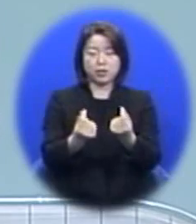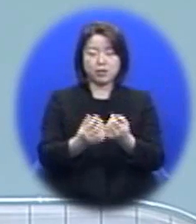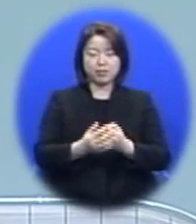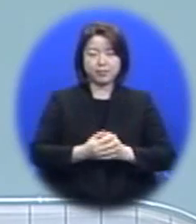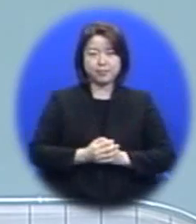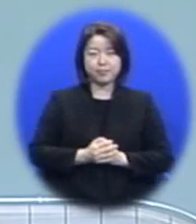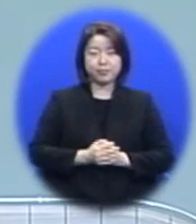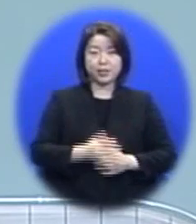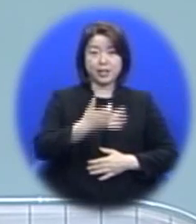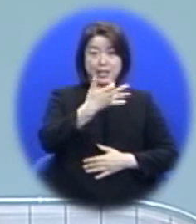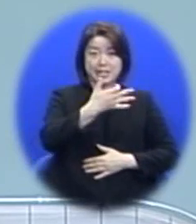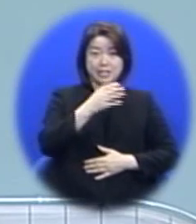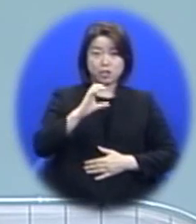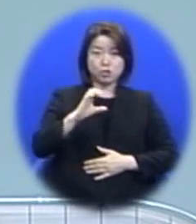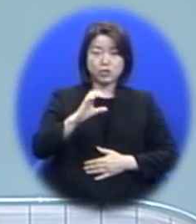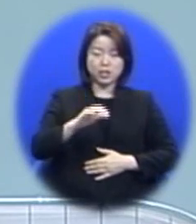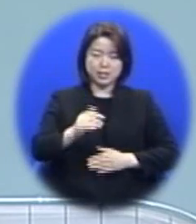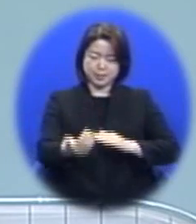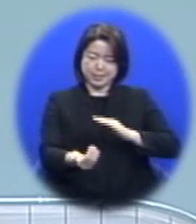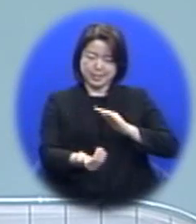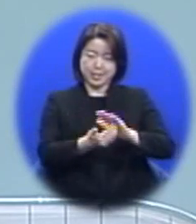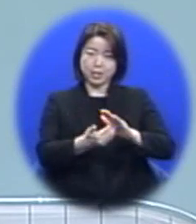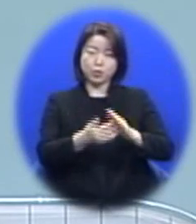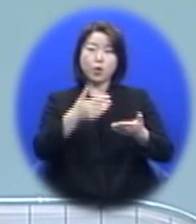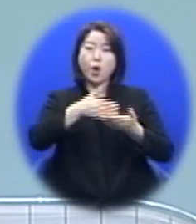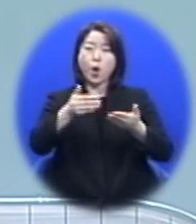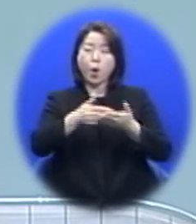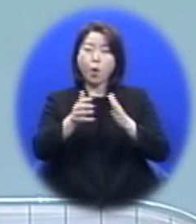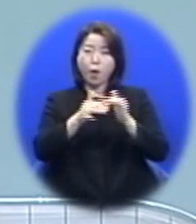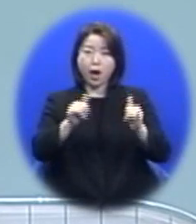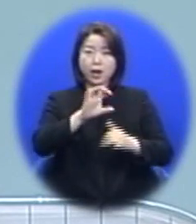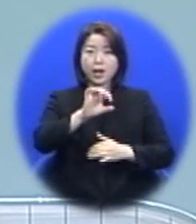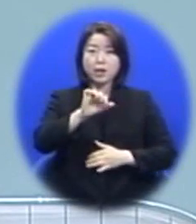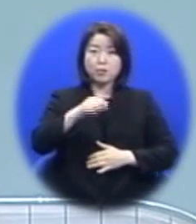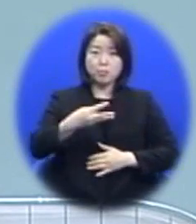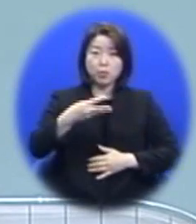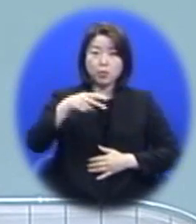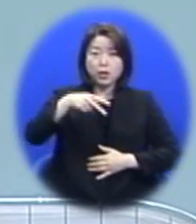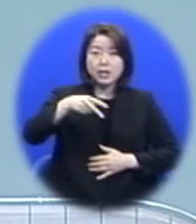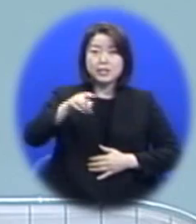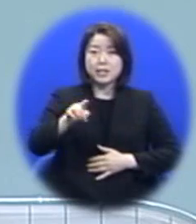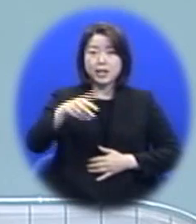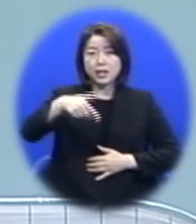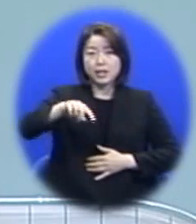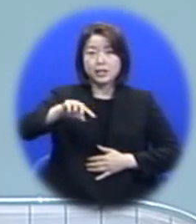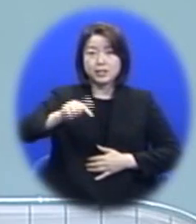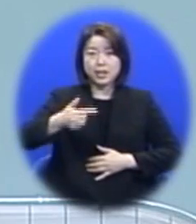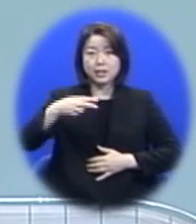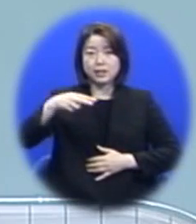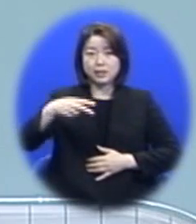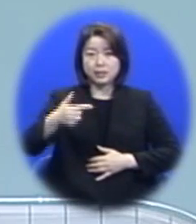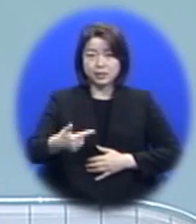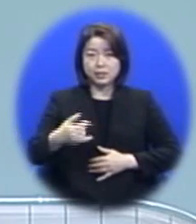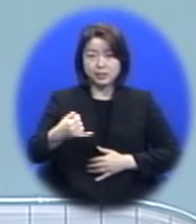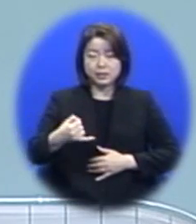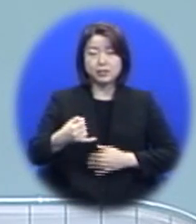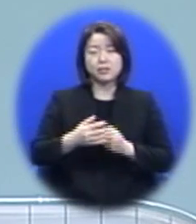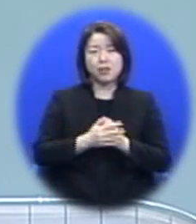19세기 최고의 화가 중에 한 사람인 폴 세잔느는 굉장히 성격이 괴팍한